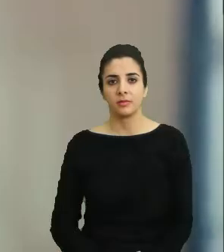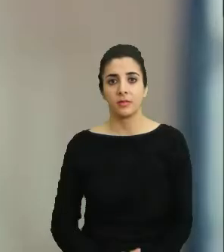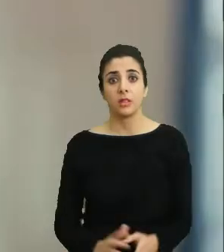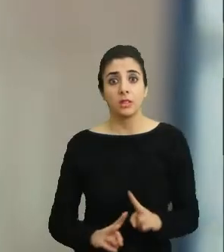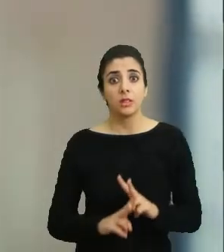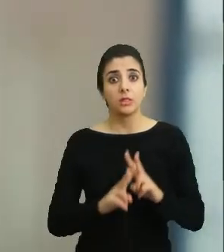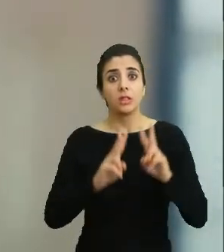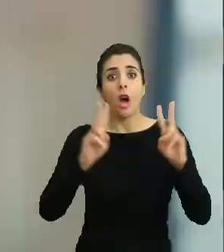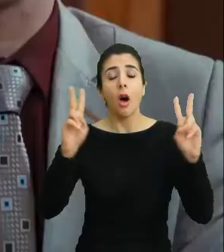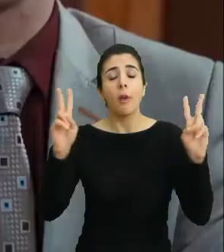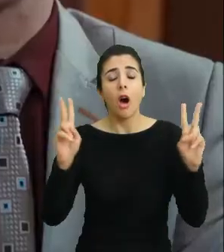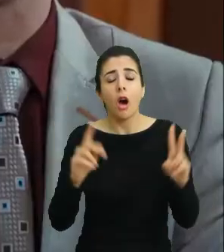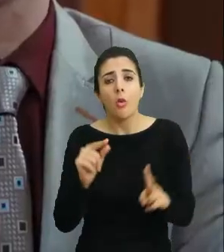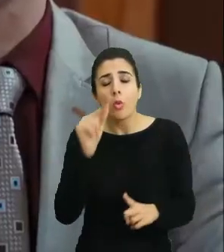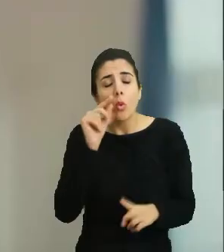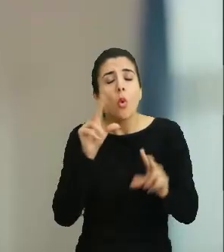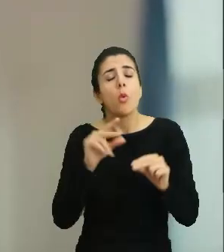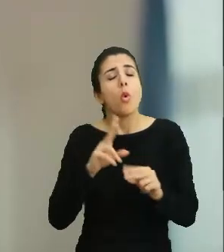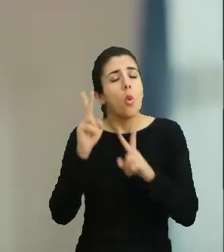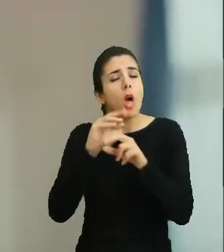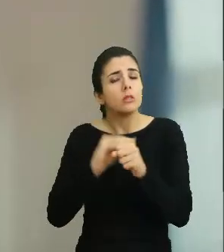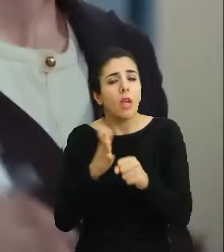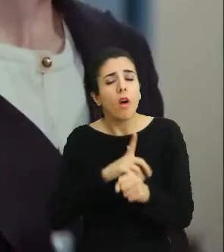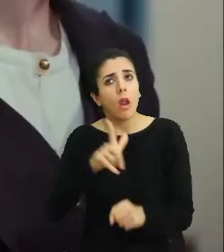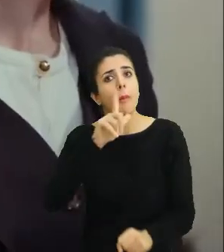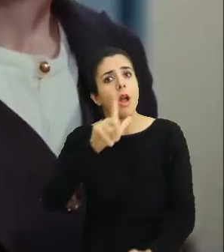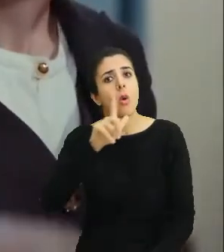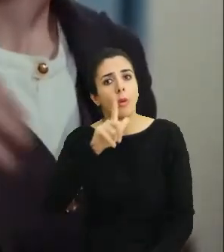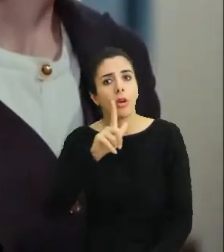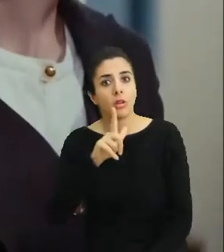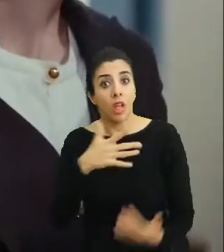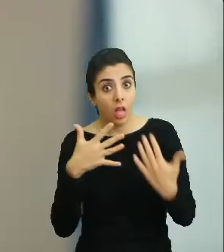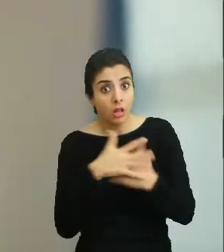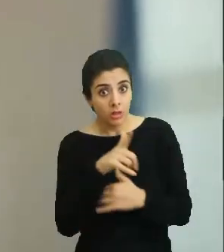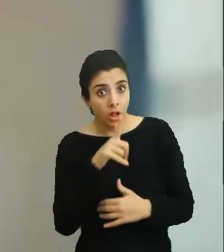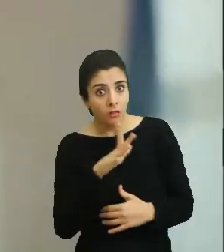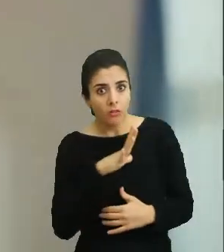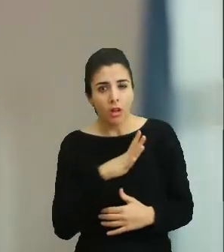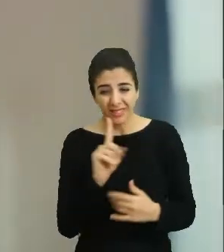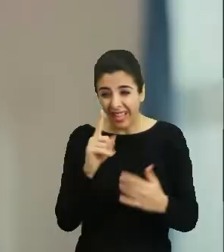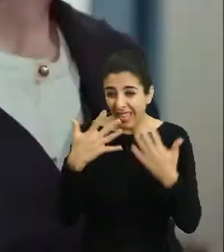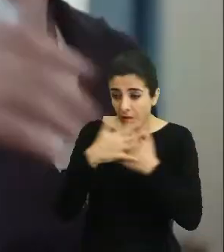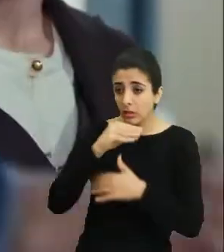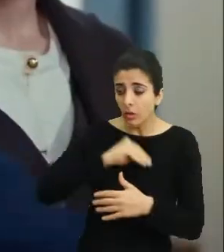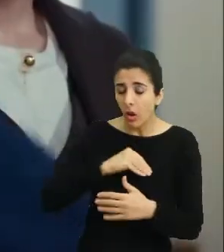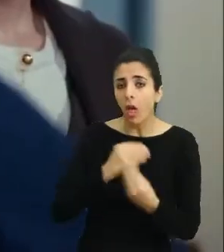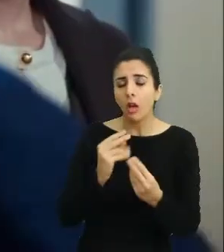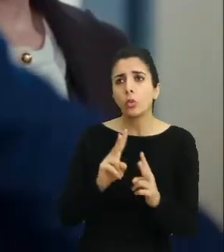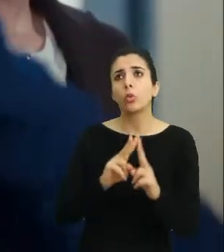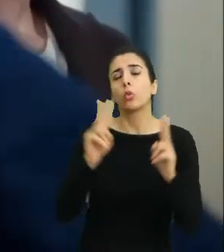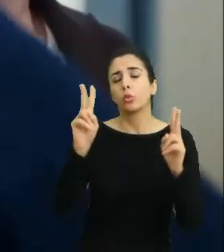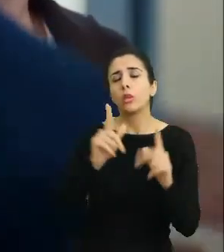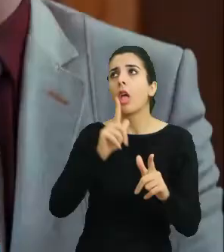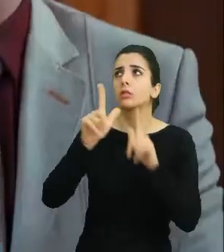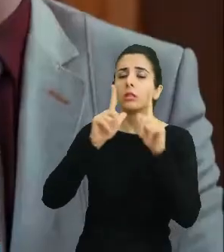Sabahlara kadar öykülüp duruyor müdür bey. Rüyasında ne görüyorsa artık. Gecede mi sayıkladı? Sade gece olsa iyi hocam. Gündüz gözüyle